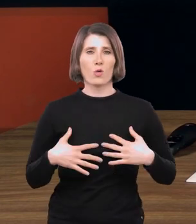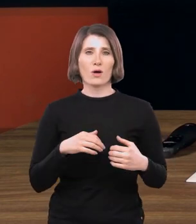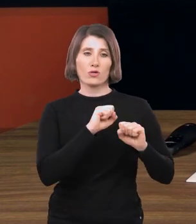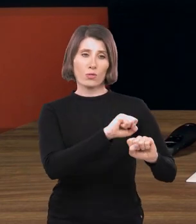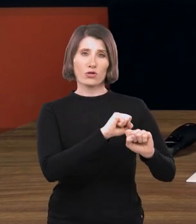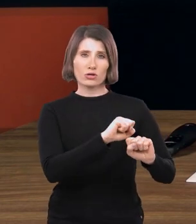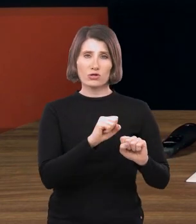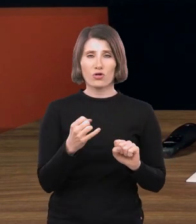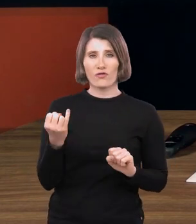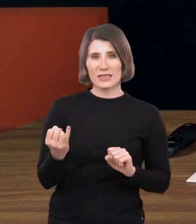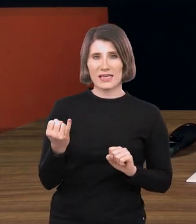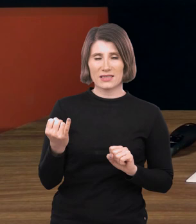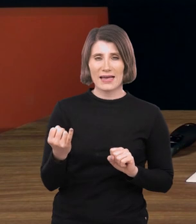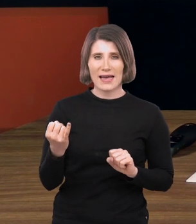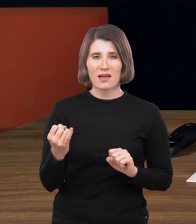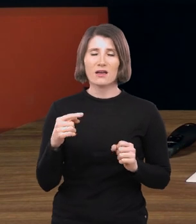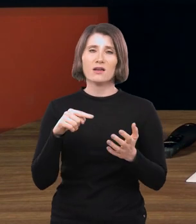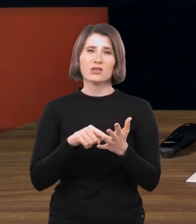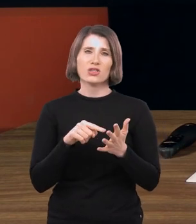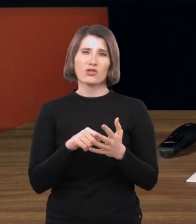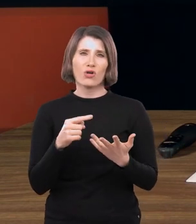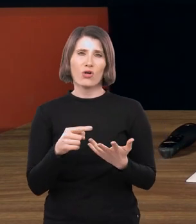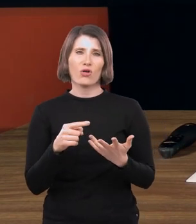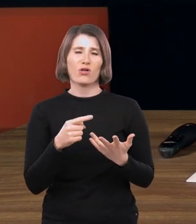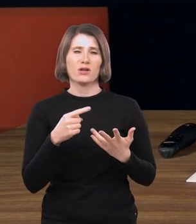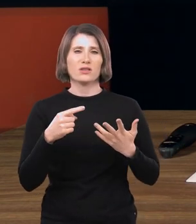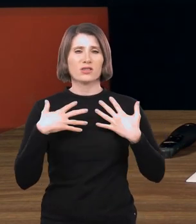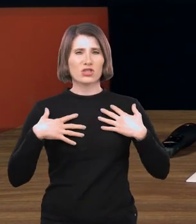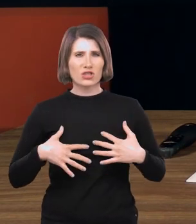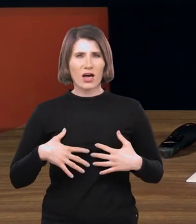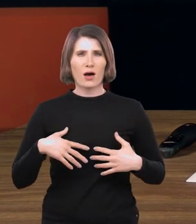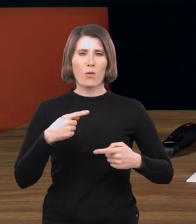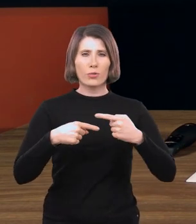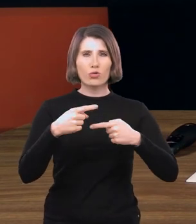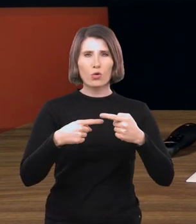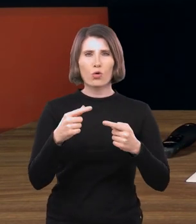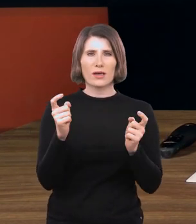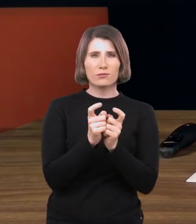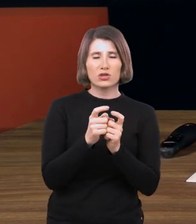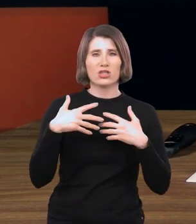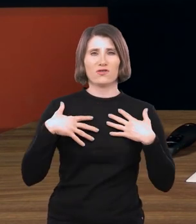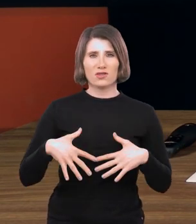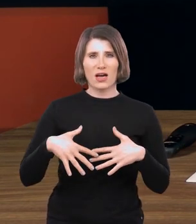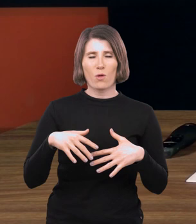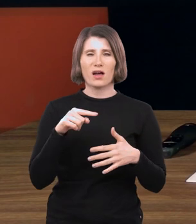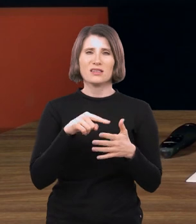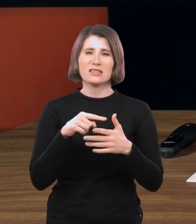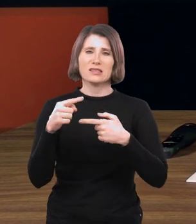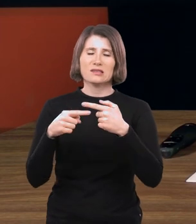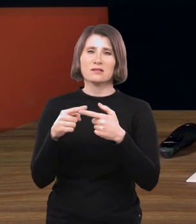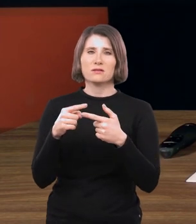i przez to uwalnianie przeciwciał, które powodują przewlekły stan zapalny